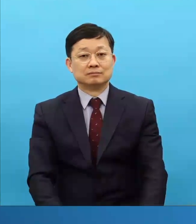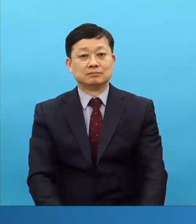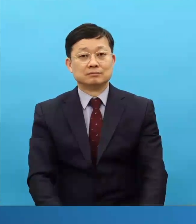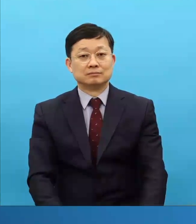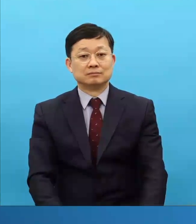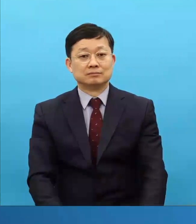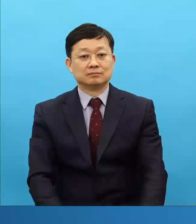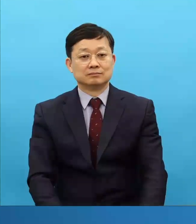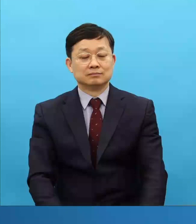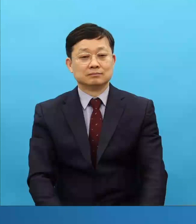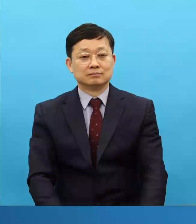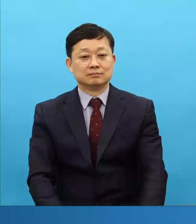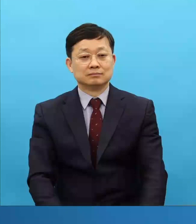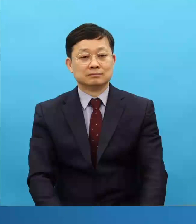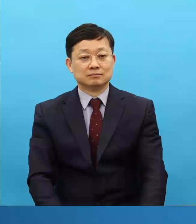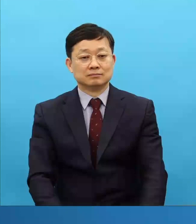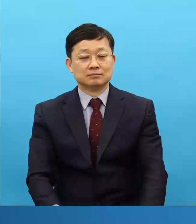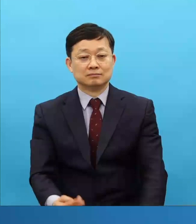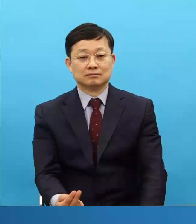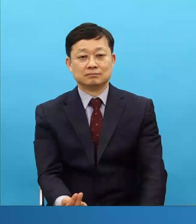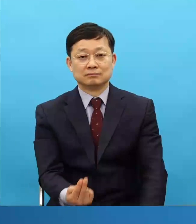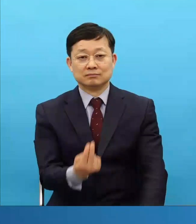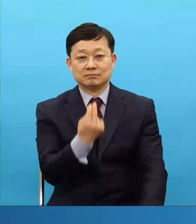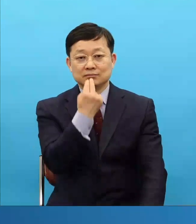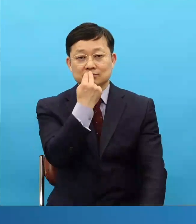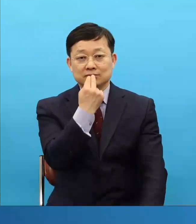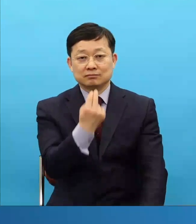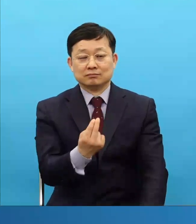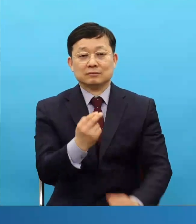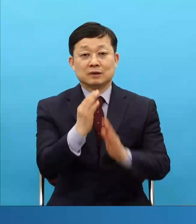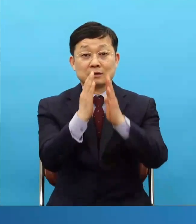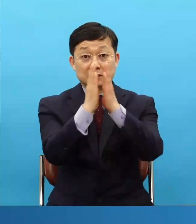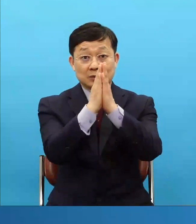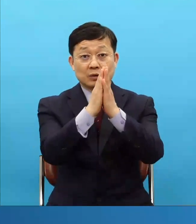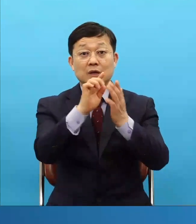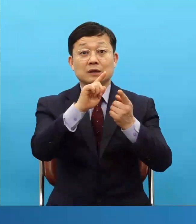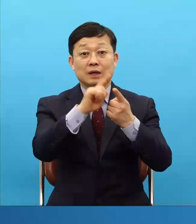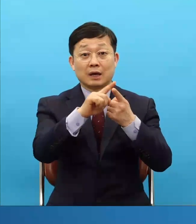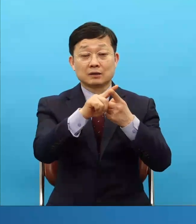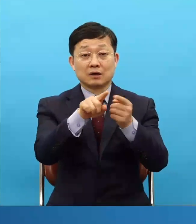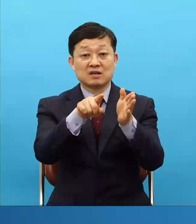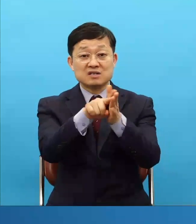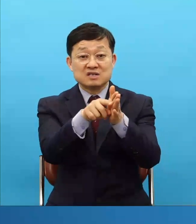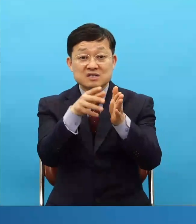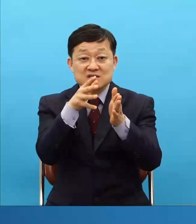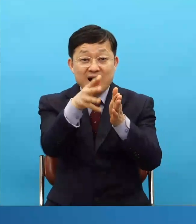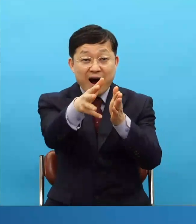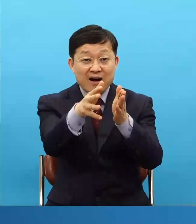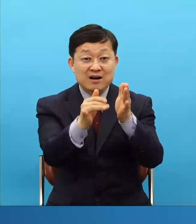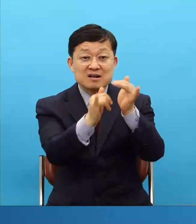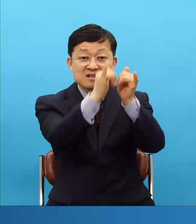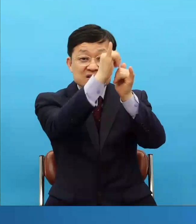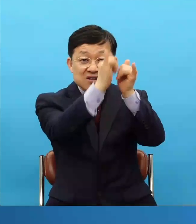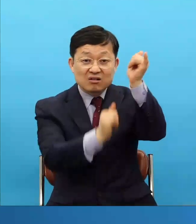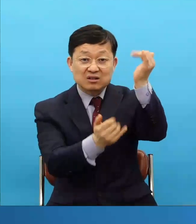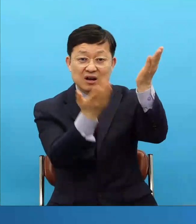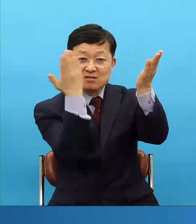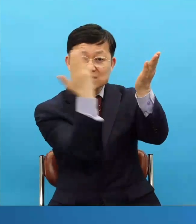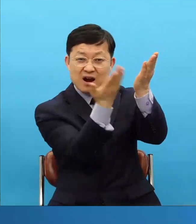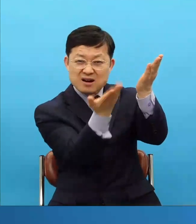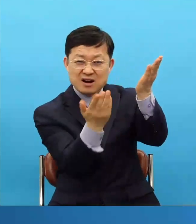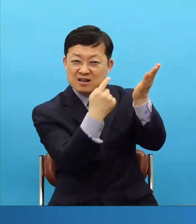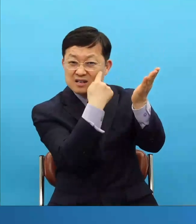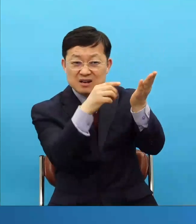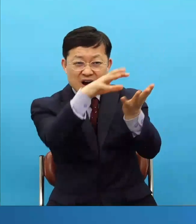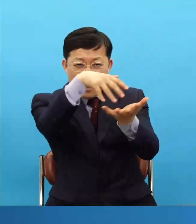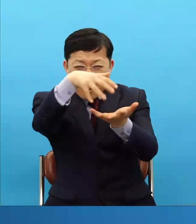해야 되는가를 신학적으로 있던 역사를 쫙 뽑아내 보주는 거예요. And theologically, he took all of the theological historical records of why and how we